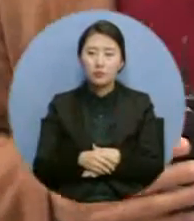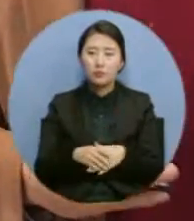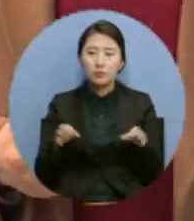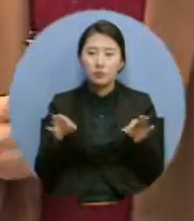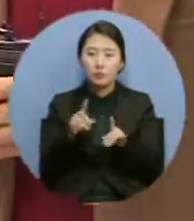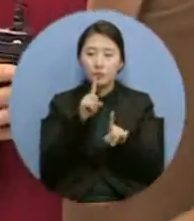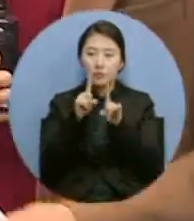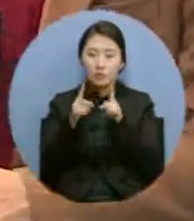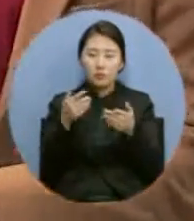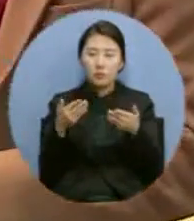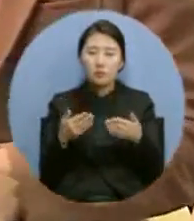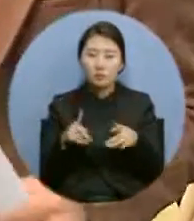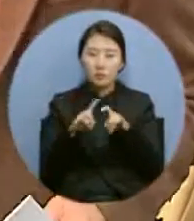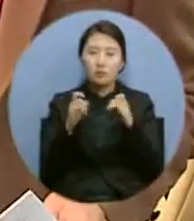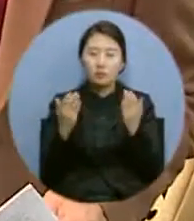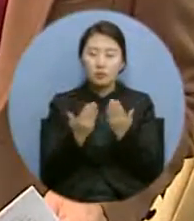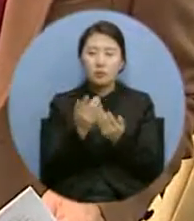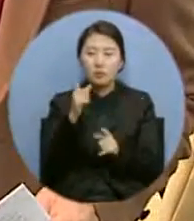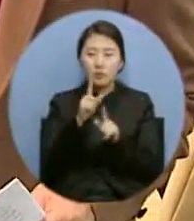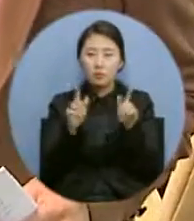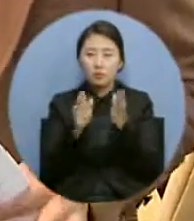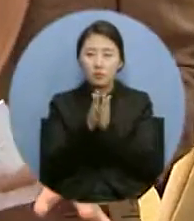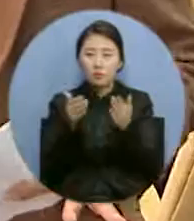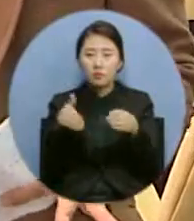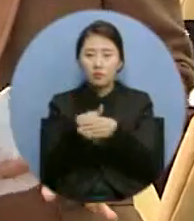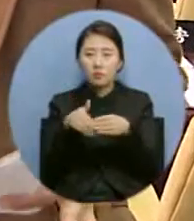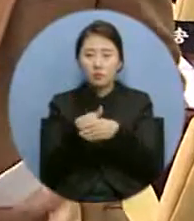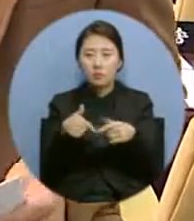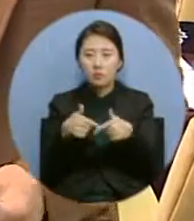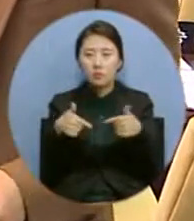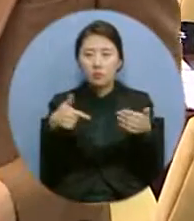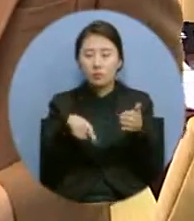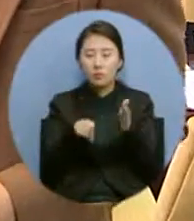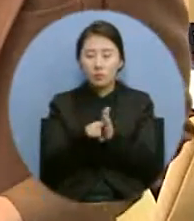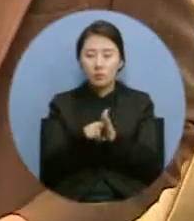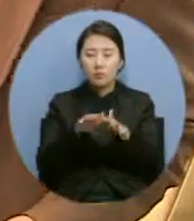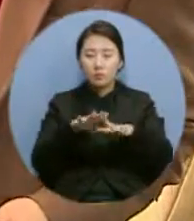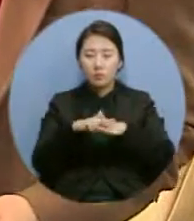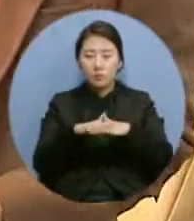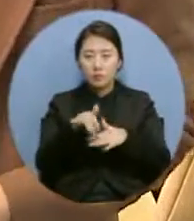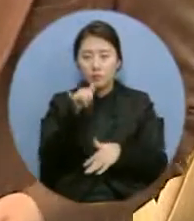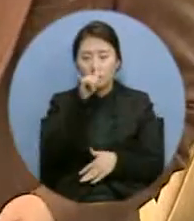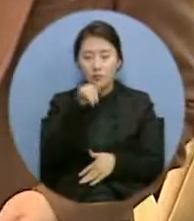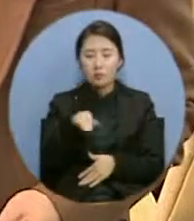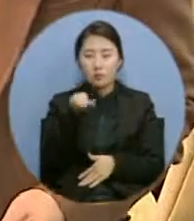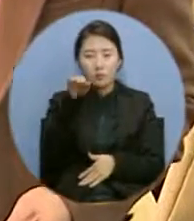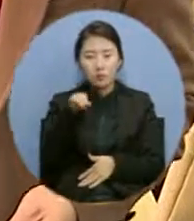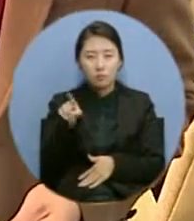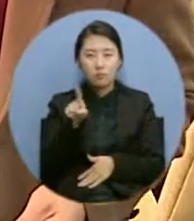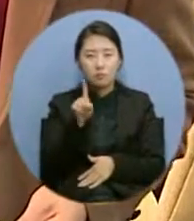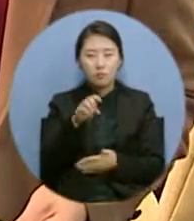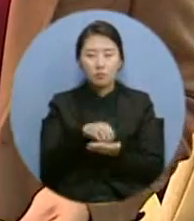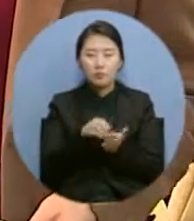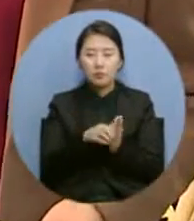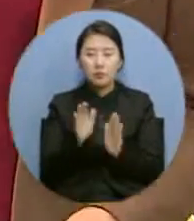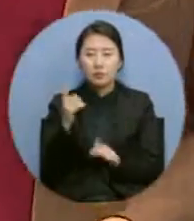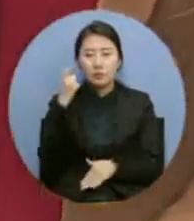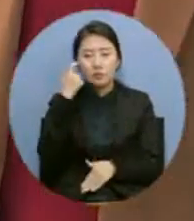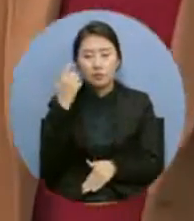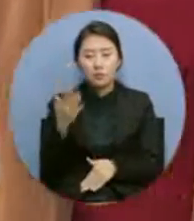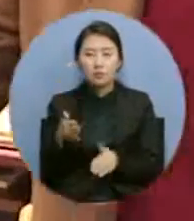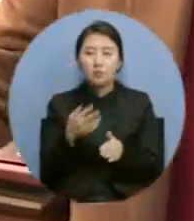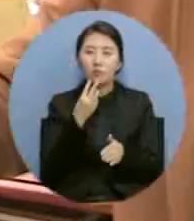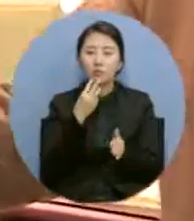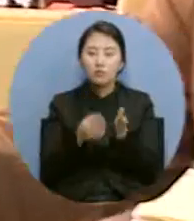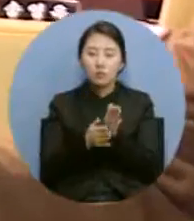잠시 말씀해 주셨지만 성북구의 다양한 그 도서문화 활성화를 위한 인프라가 있는데 그 수준은 어느 정도인가요?